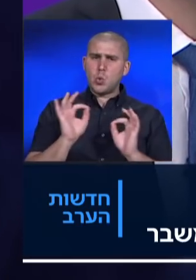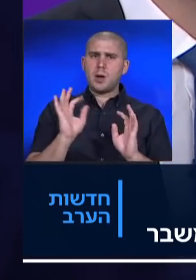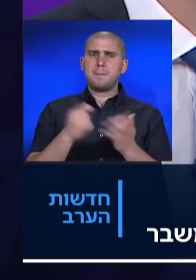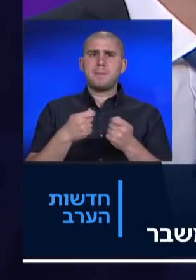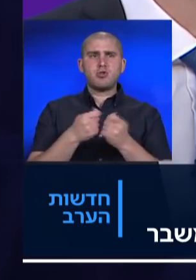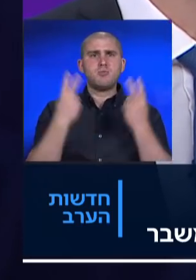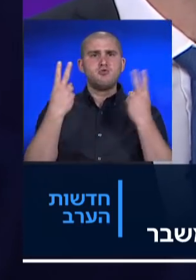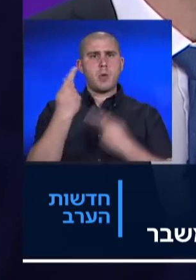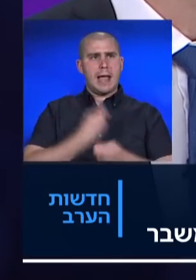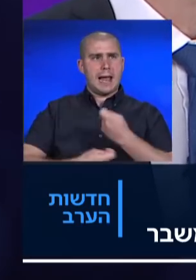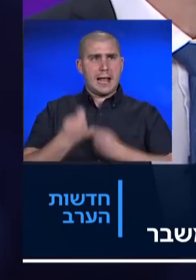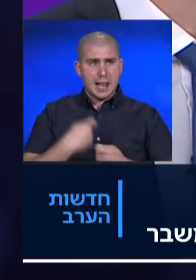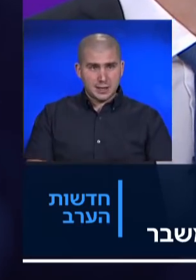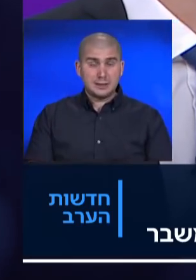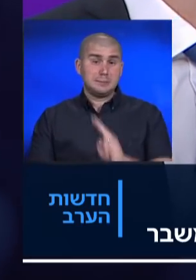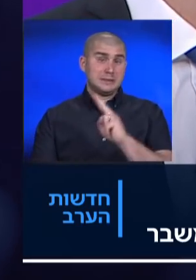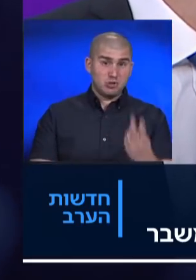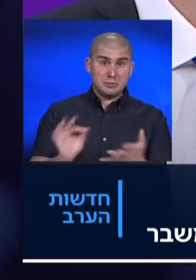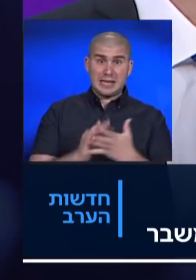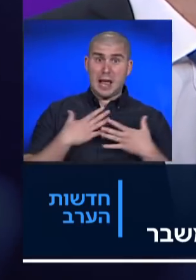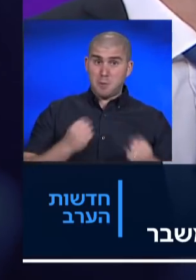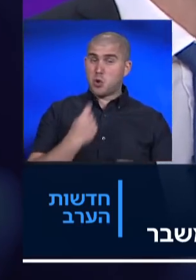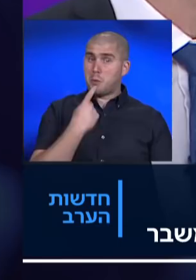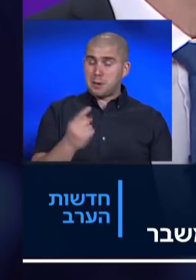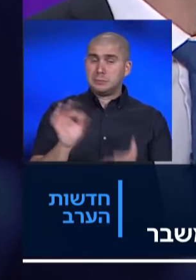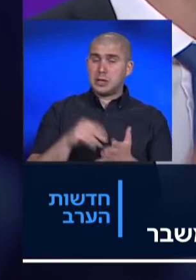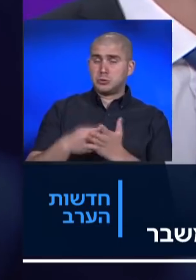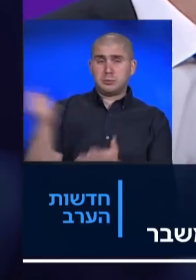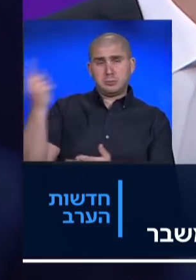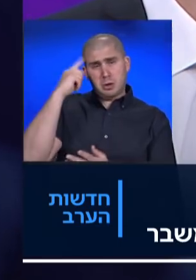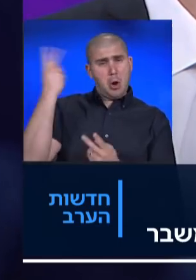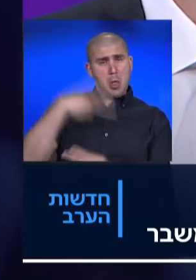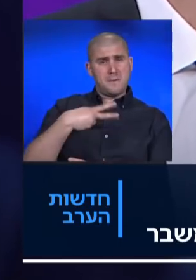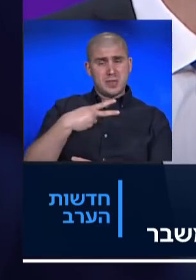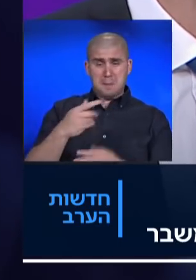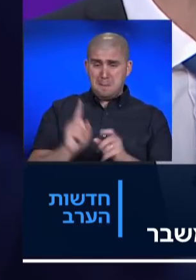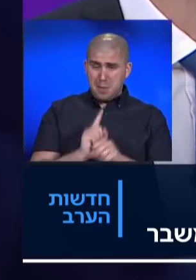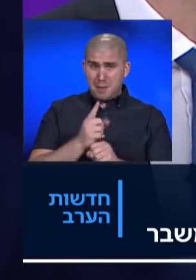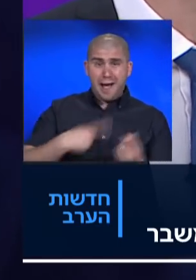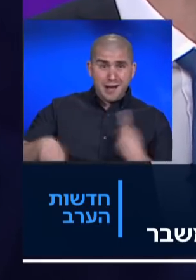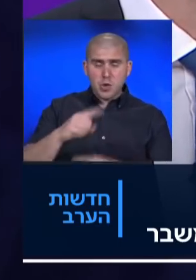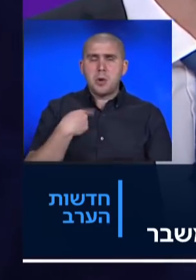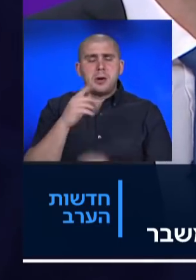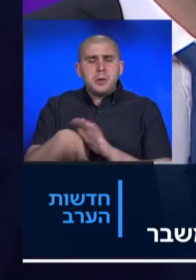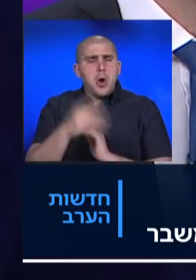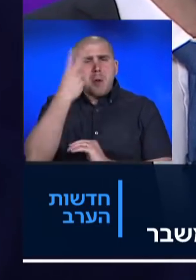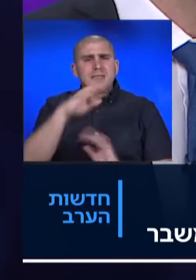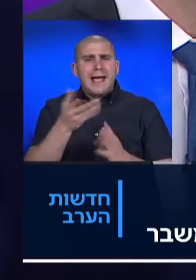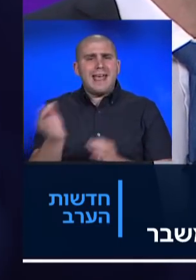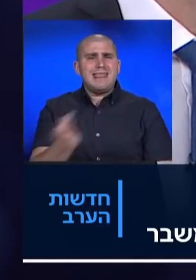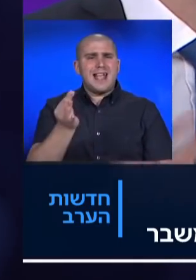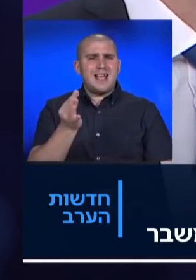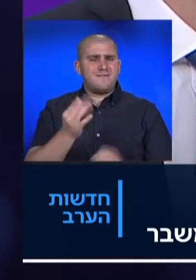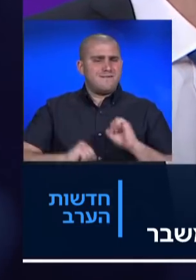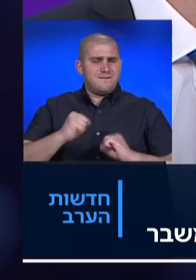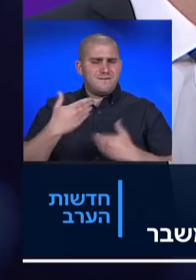שלהן. מנגד, במשרד הבריאות אומרים שבמשרד האוצר פשוט לא מבינים שבשלב הזה אנחנו, כולנו, לא מבינים איך הנגיף הזה מתנהג, ולכן